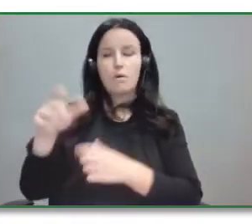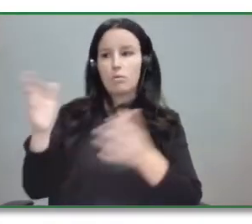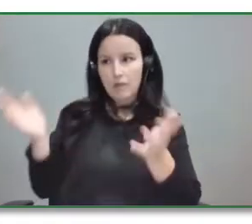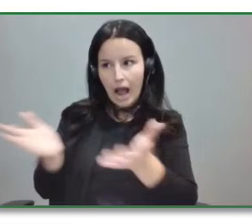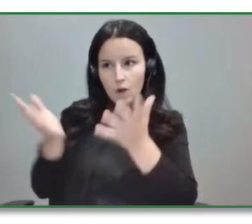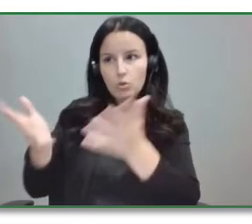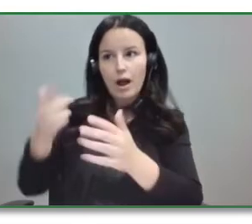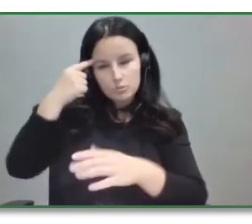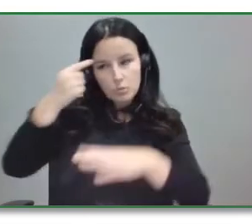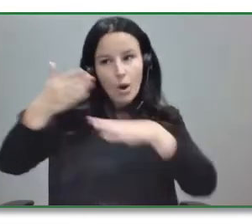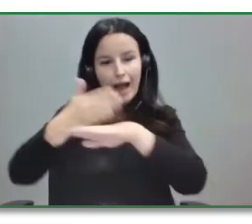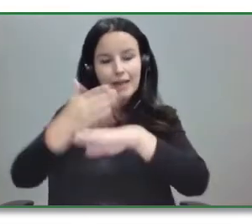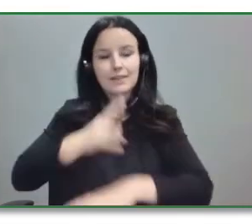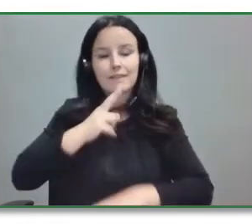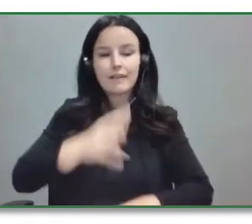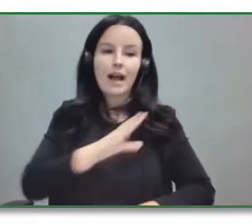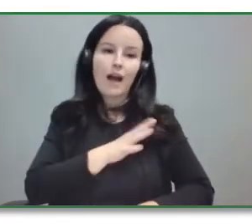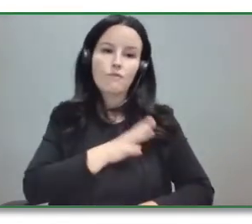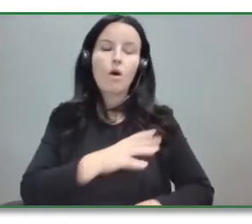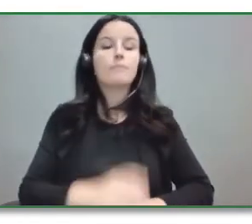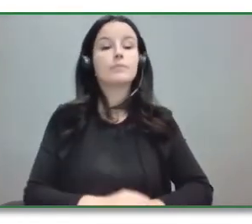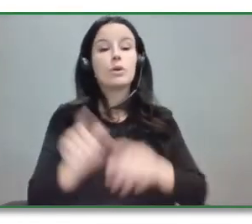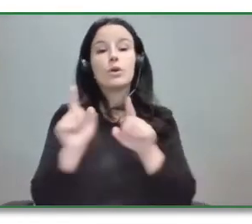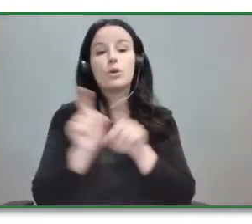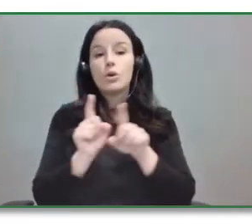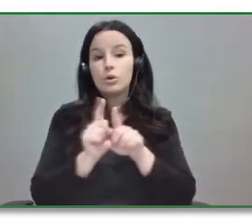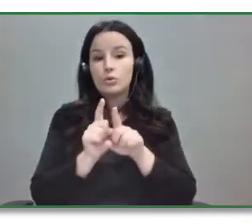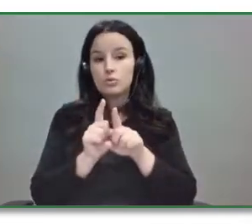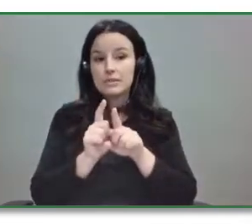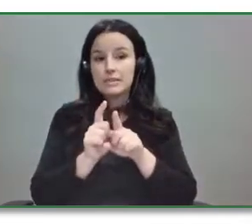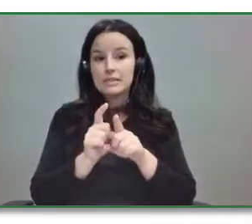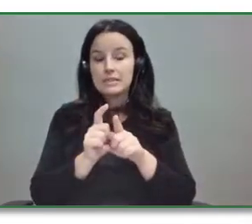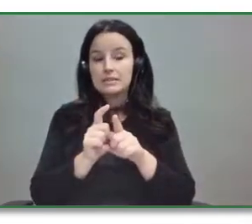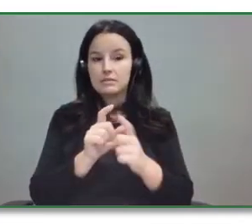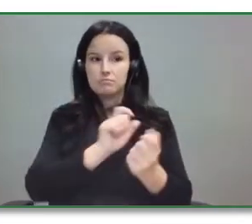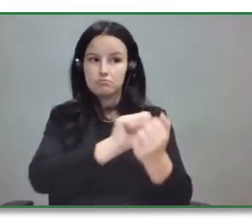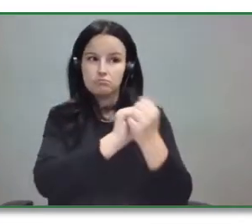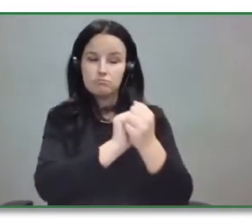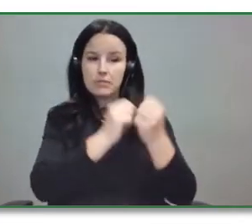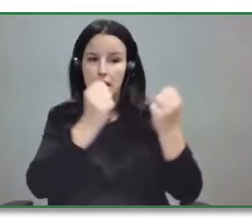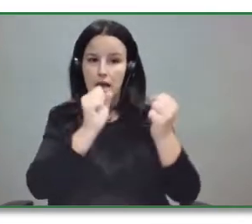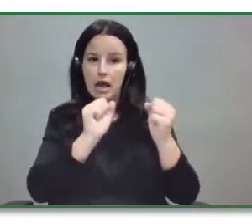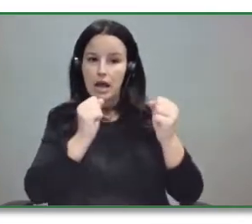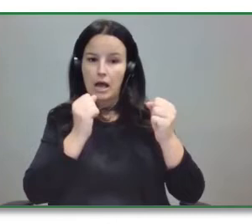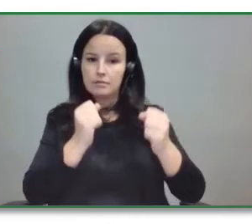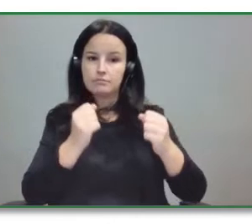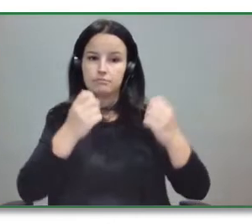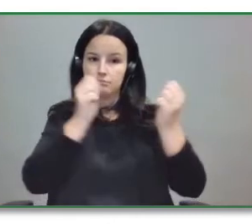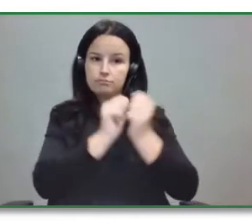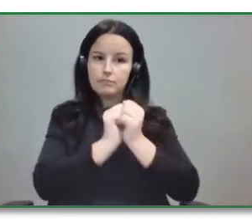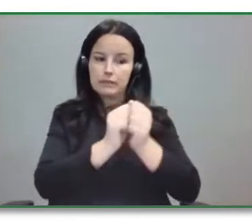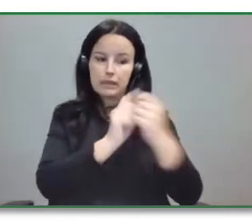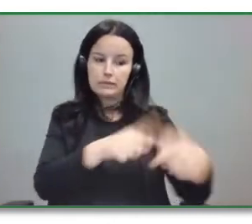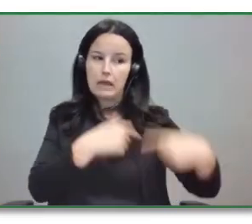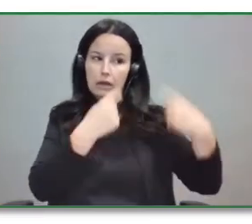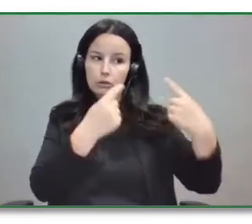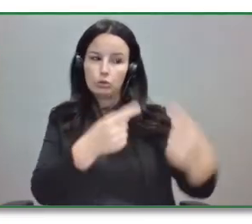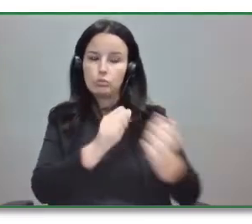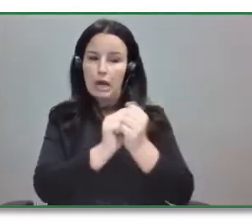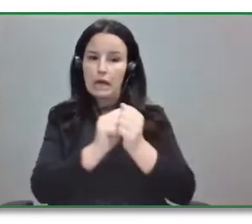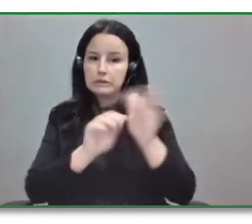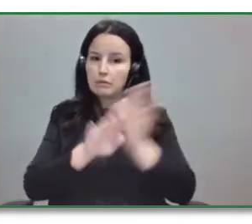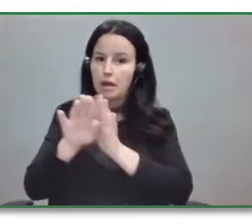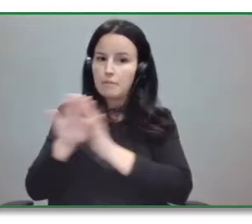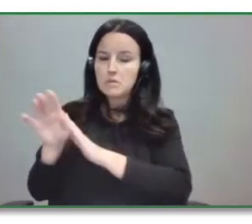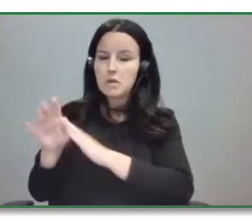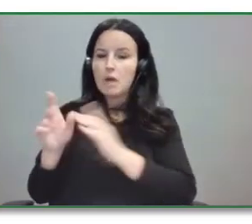accès. Nous avons également travaillé avec eux en tant que partenaire depuis et nous avons fourni un espace